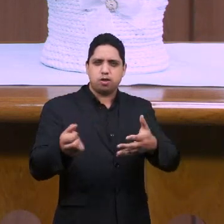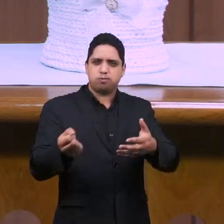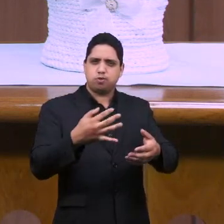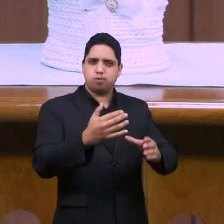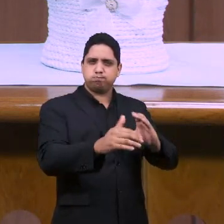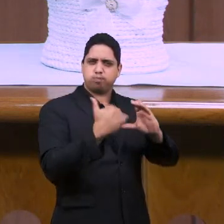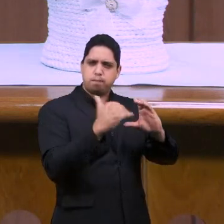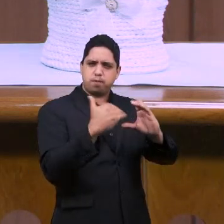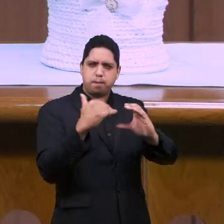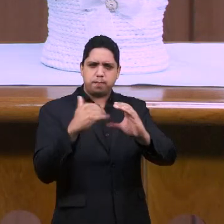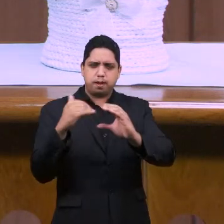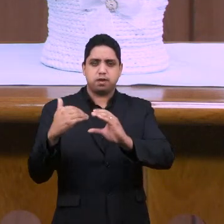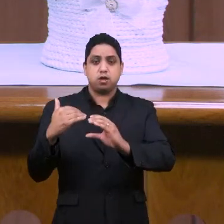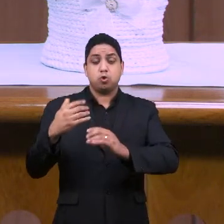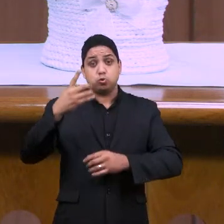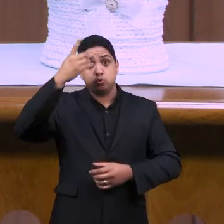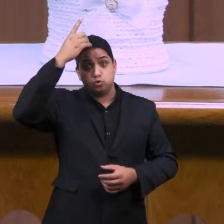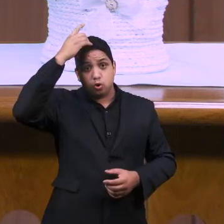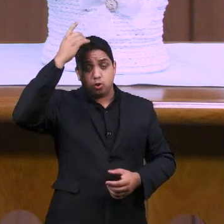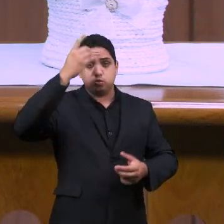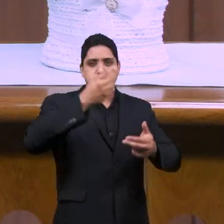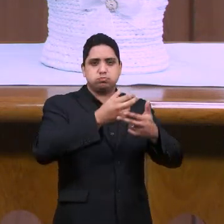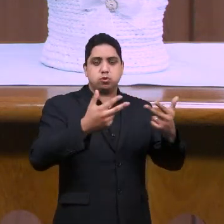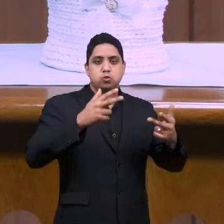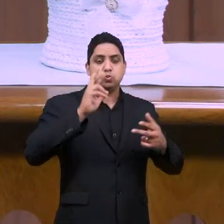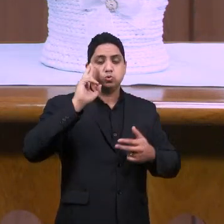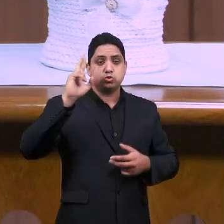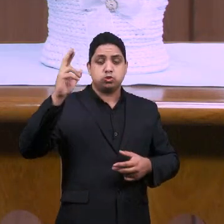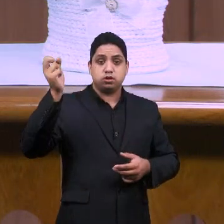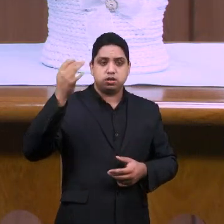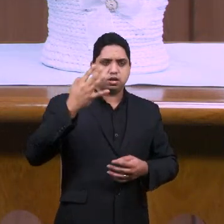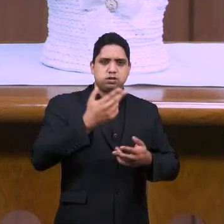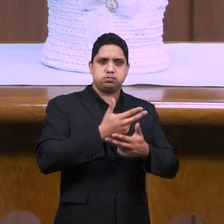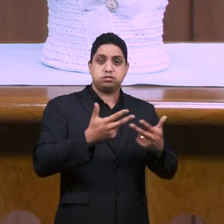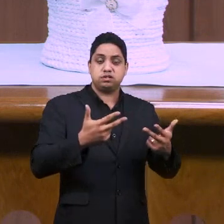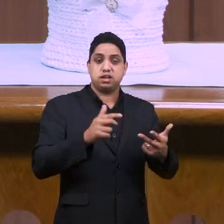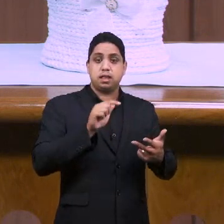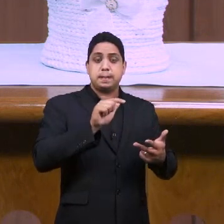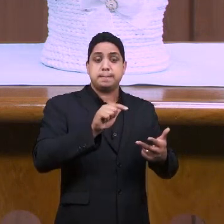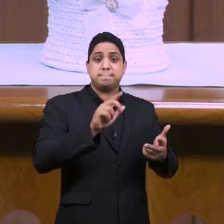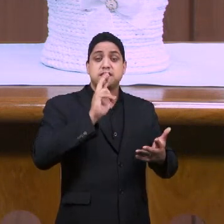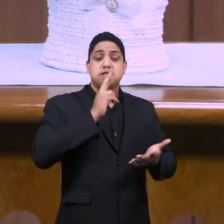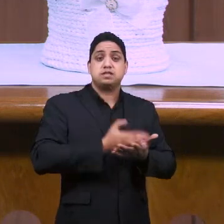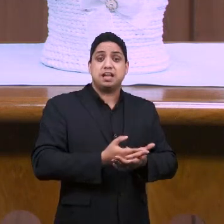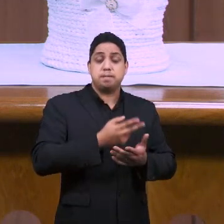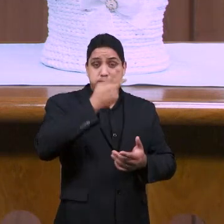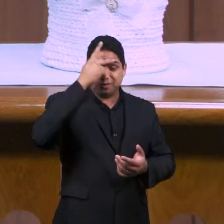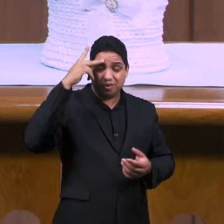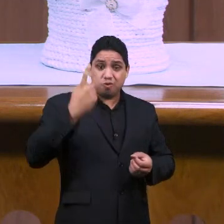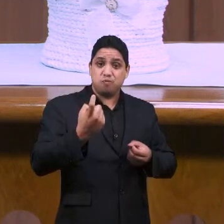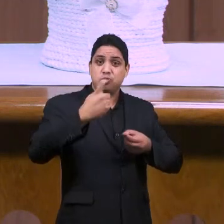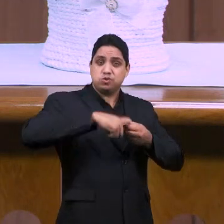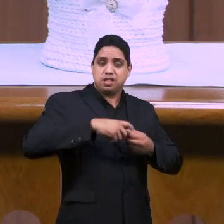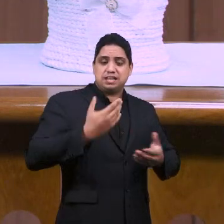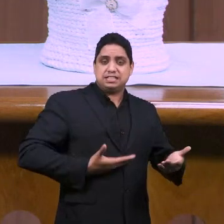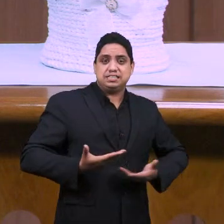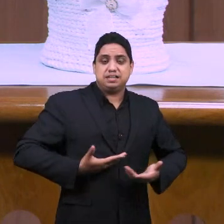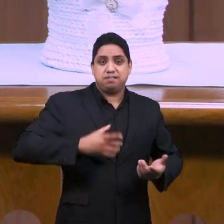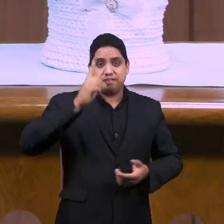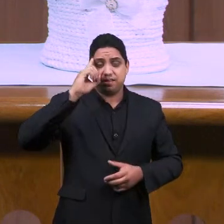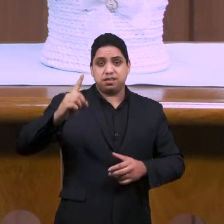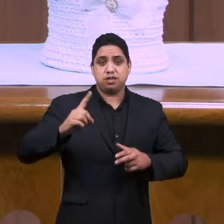qui arrivent, les dons spirituels, le résultat des personnes qui